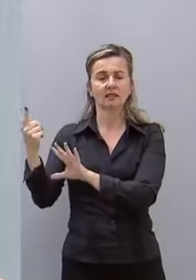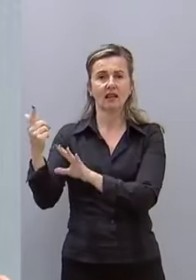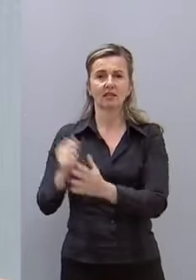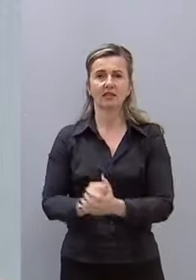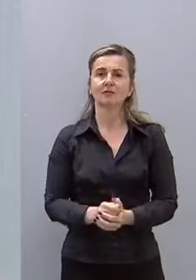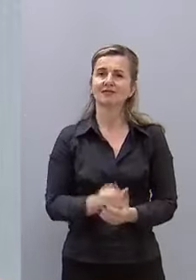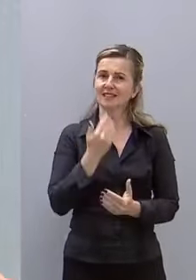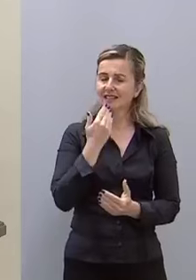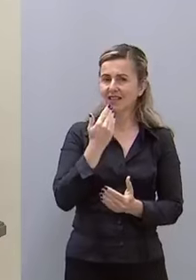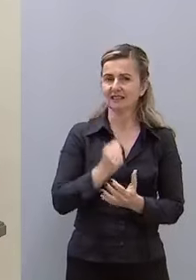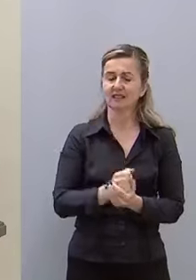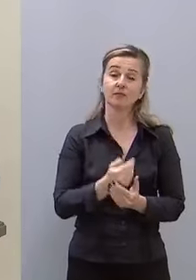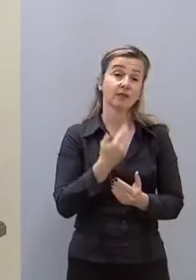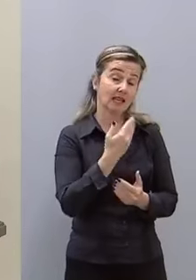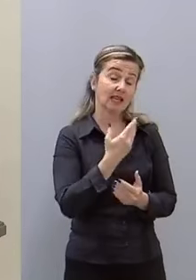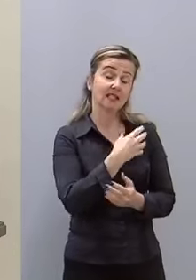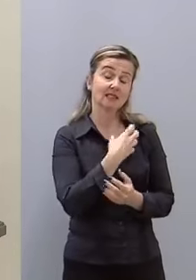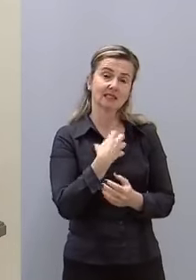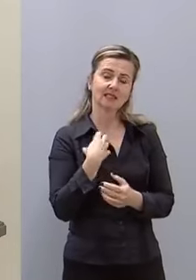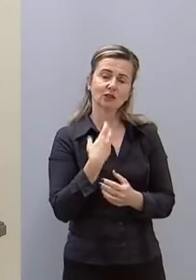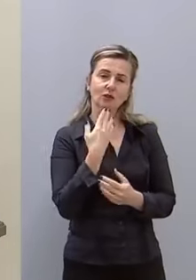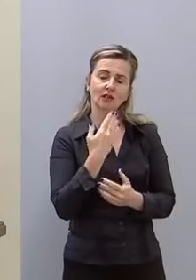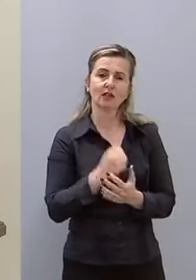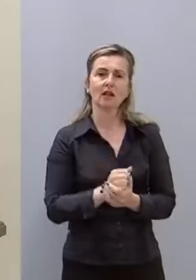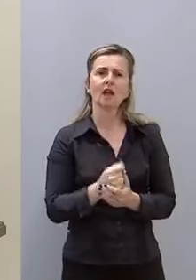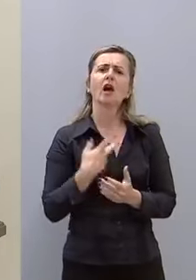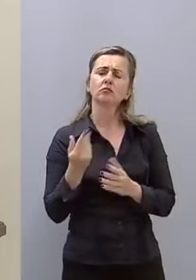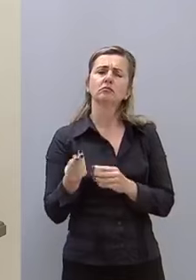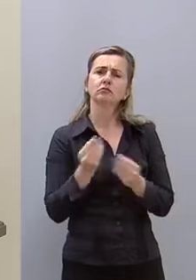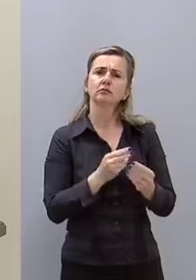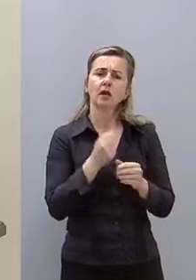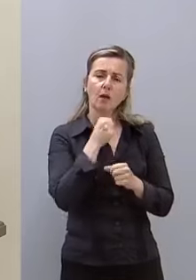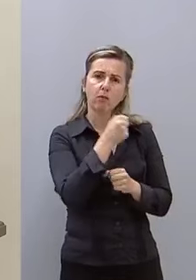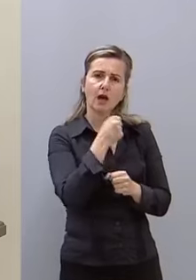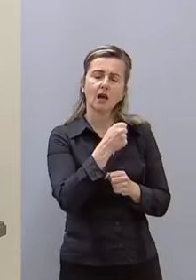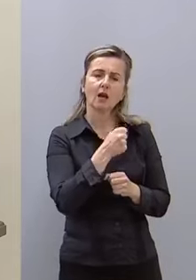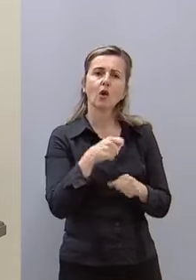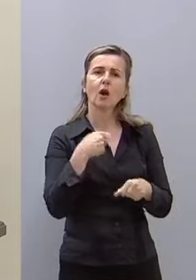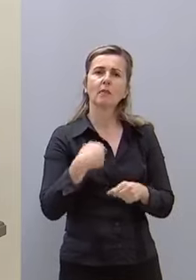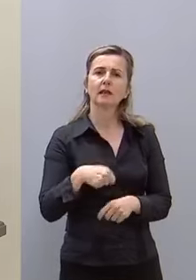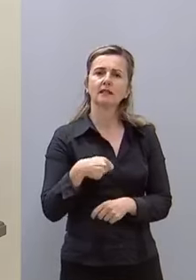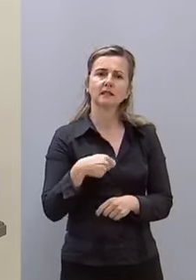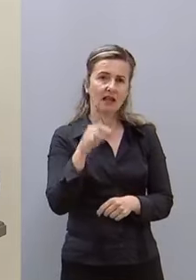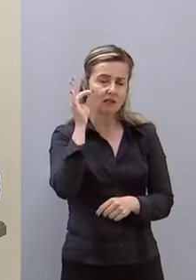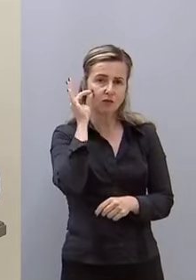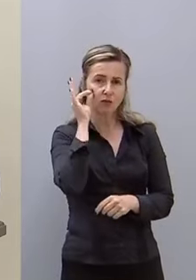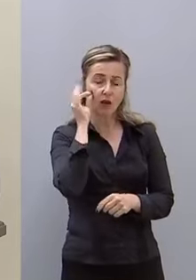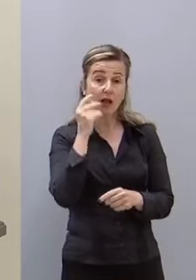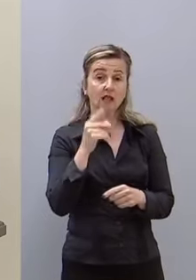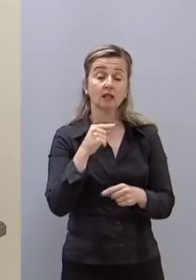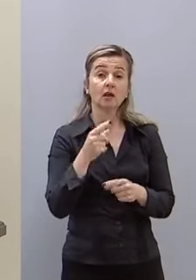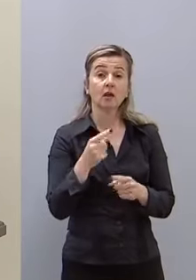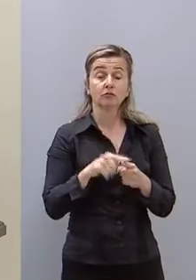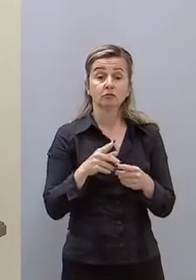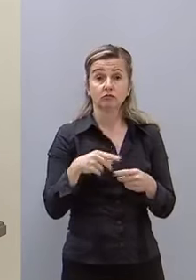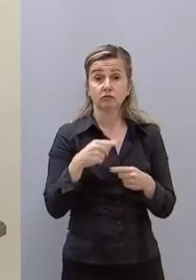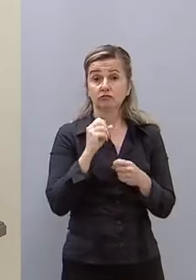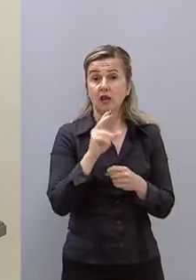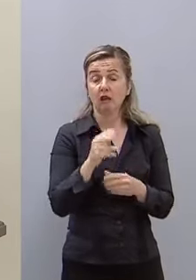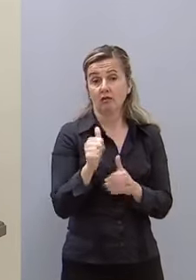grazie grazie a lei assessore allora passiamo subito la parola al presidente fugati come anticipato in apertura